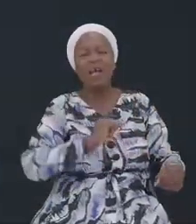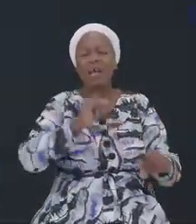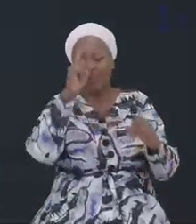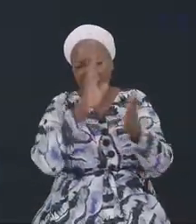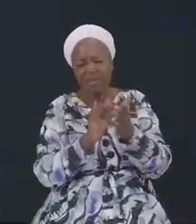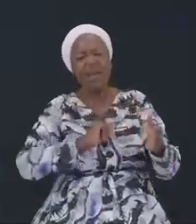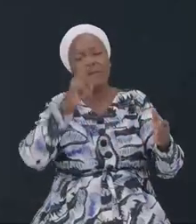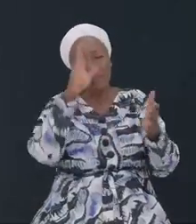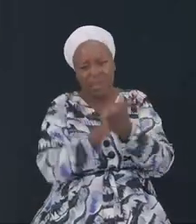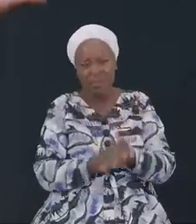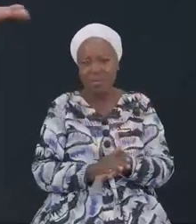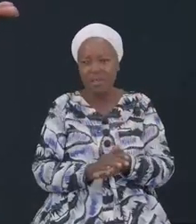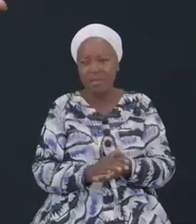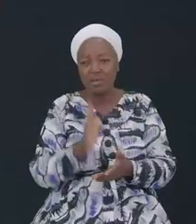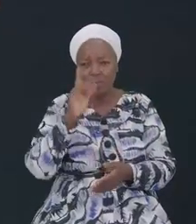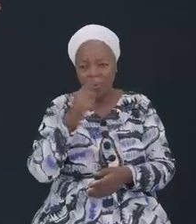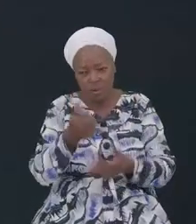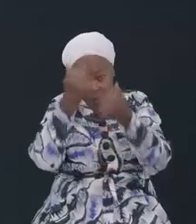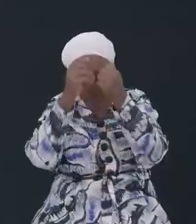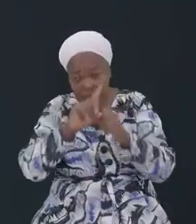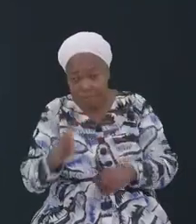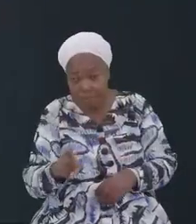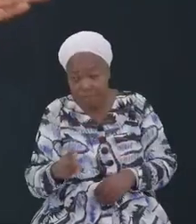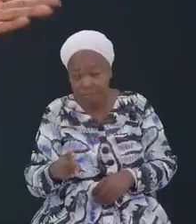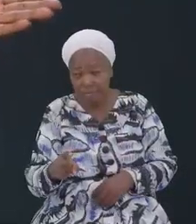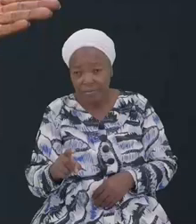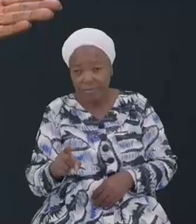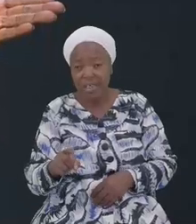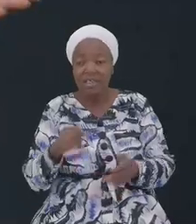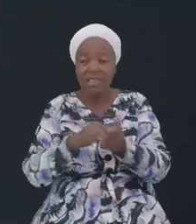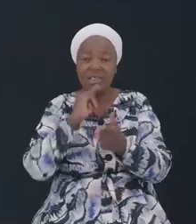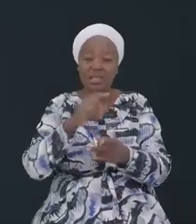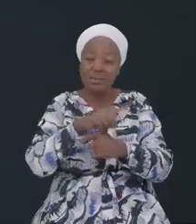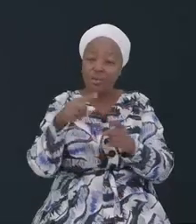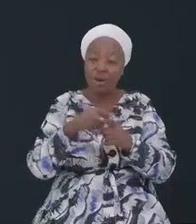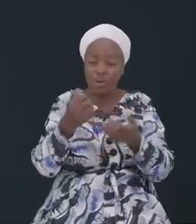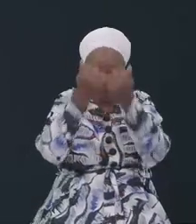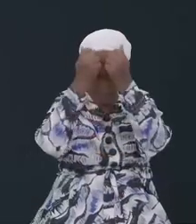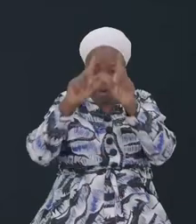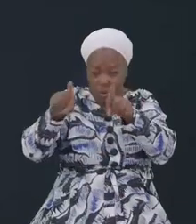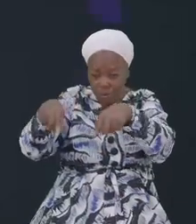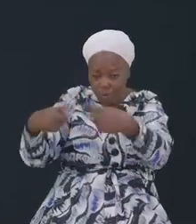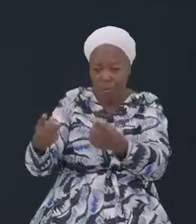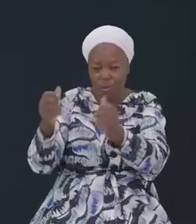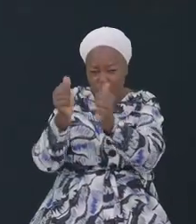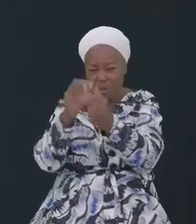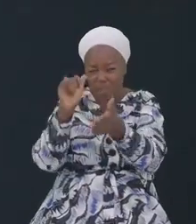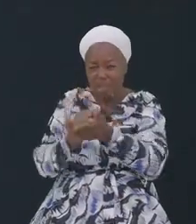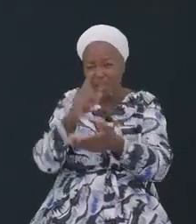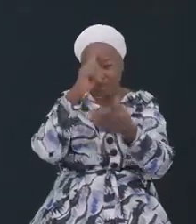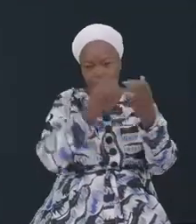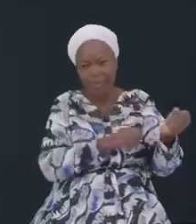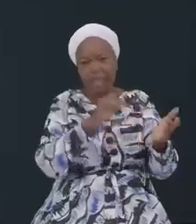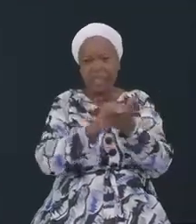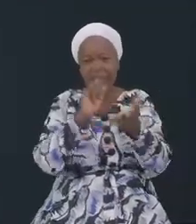Je crois. Avez-vous obéi? C'est lorsque l'obéissance va de pair avec cette foi que cette